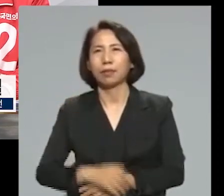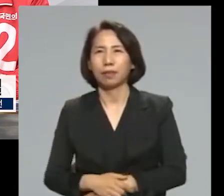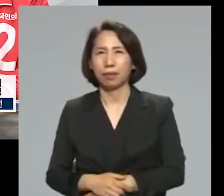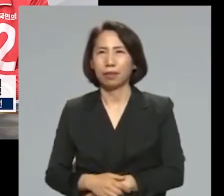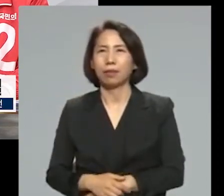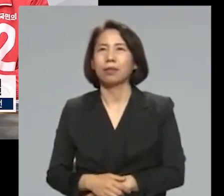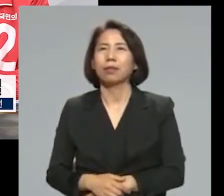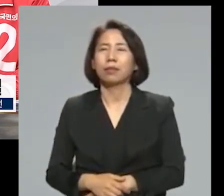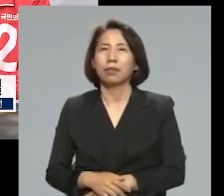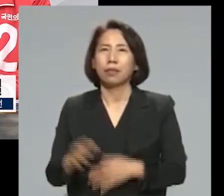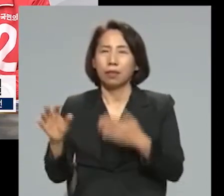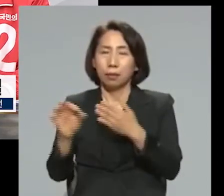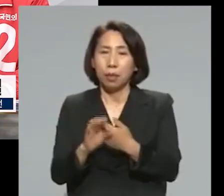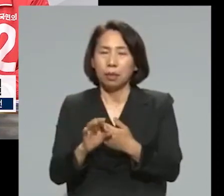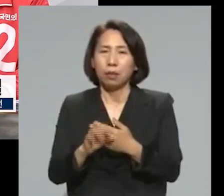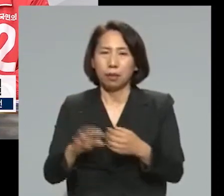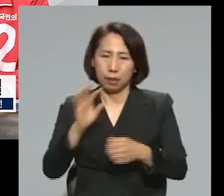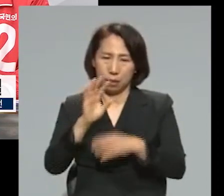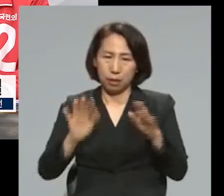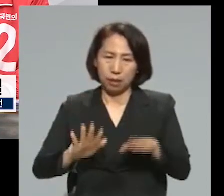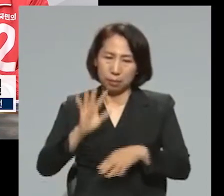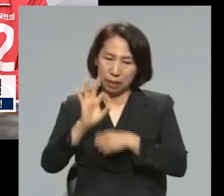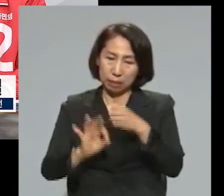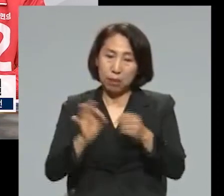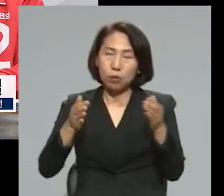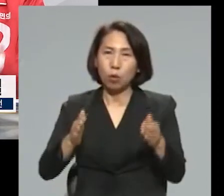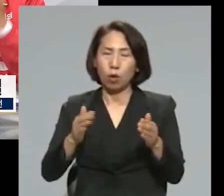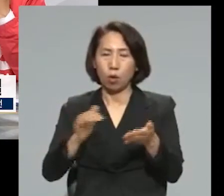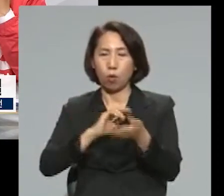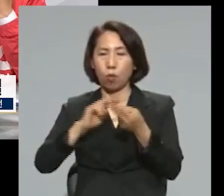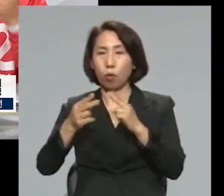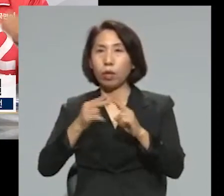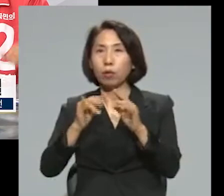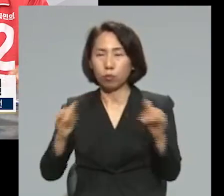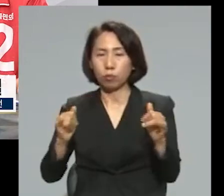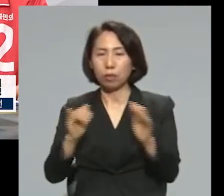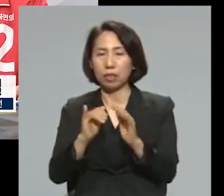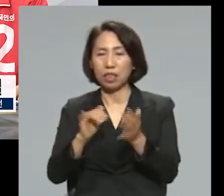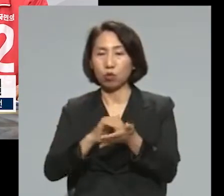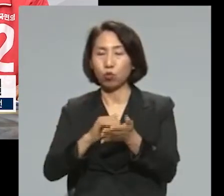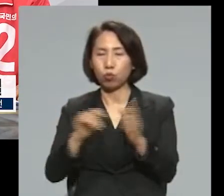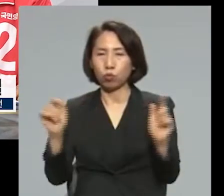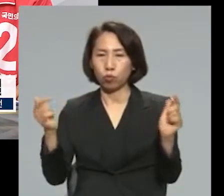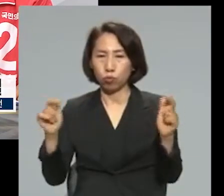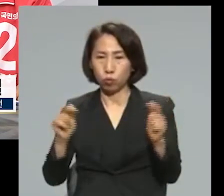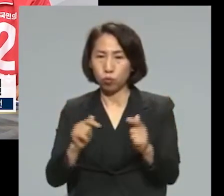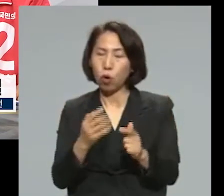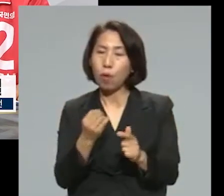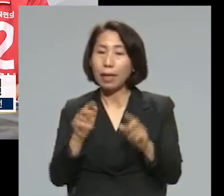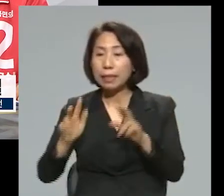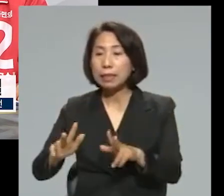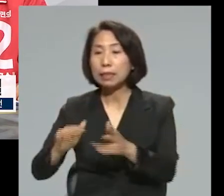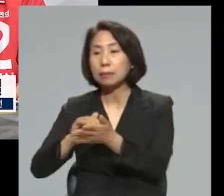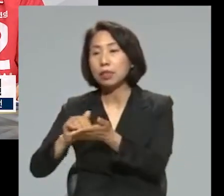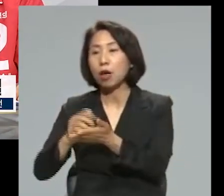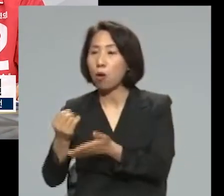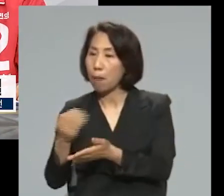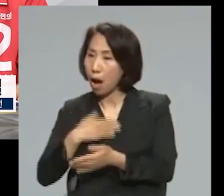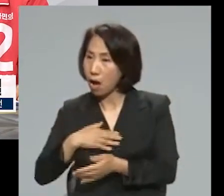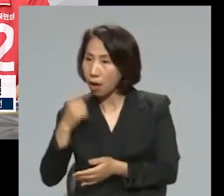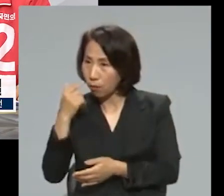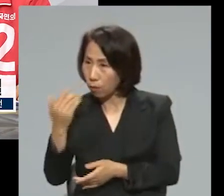예, 그러면은 10년 동안 고령군 인구가 얼마나 감소했고 현재 인구는 얼마인지 알고 있습니까? 예, 알고